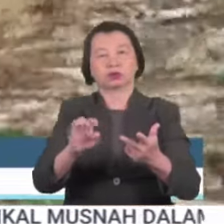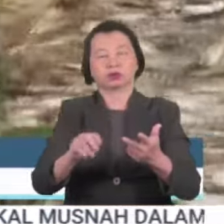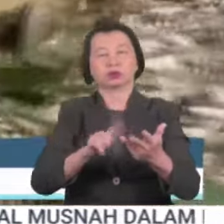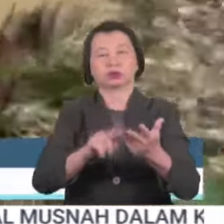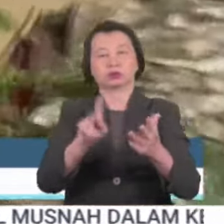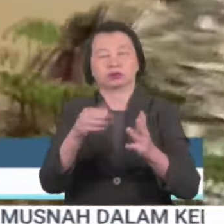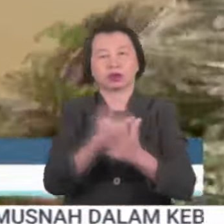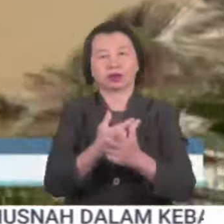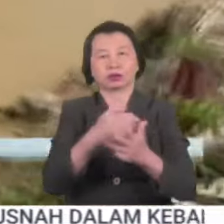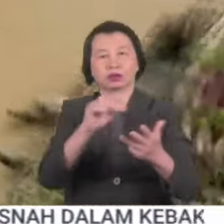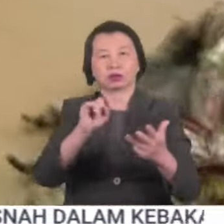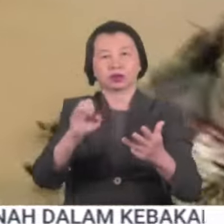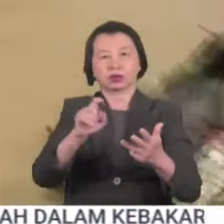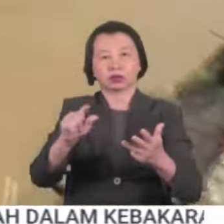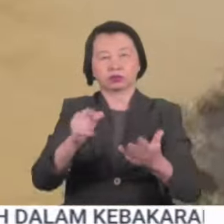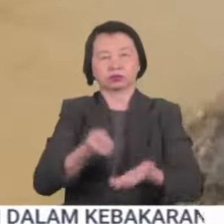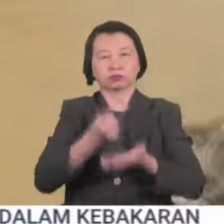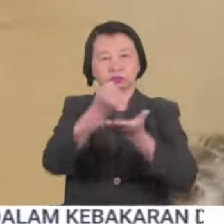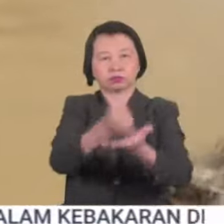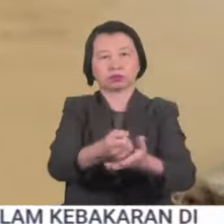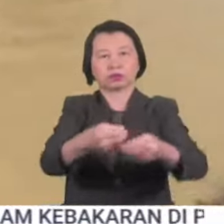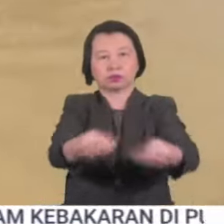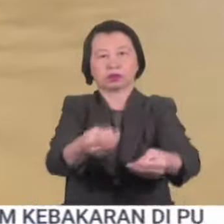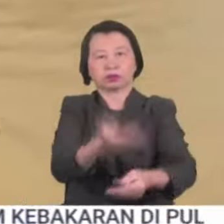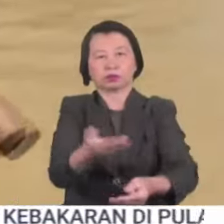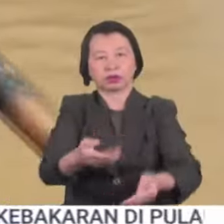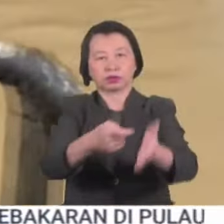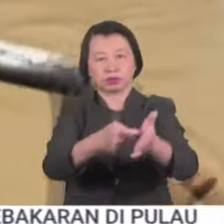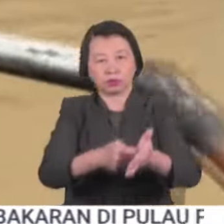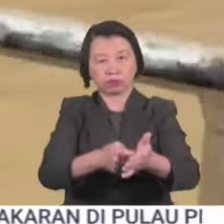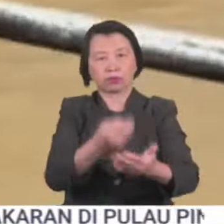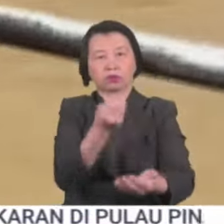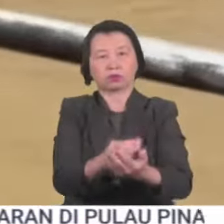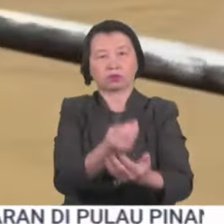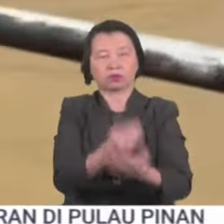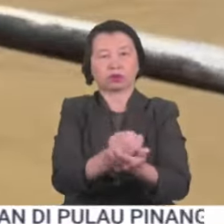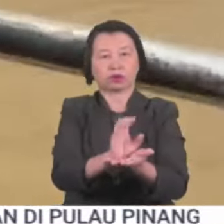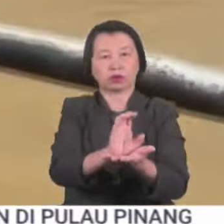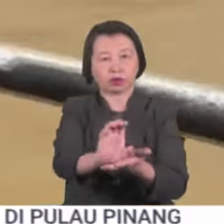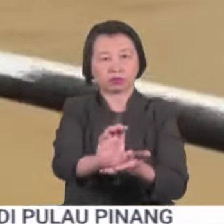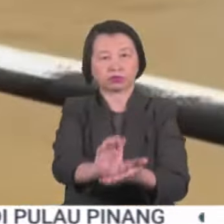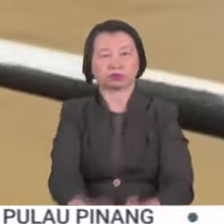Baru Si bantuan disalur berupa barangan keperluan dan Wang tunai